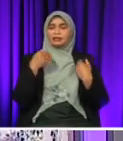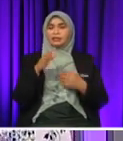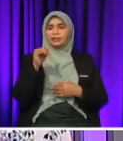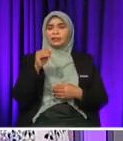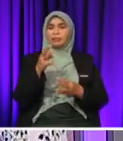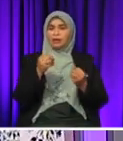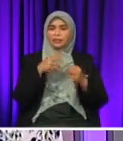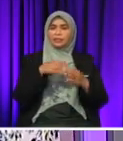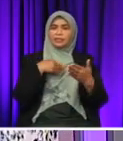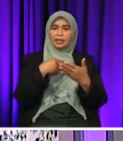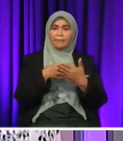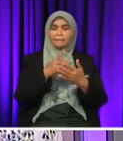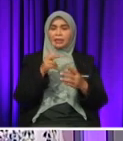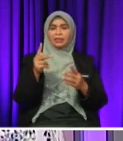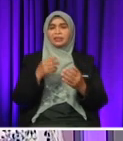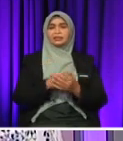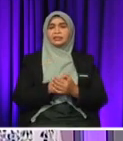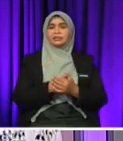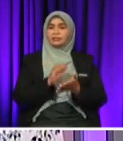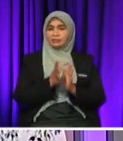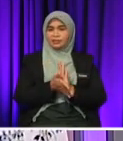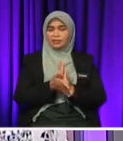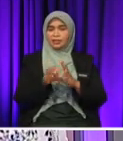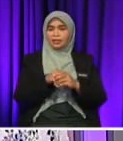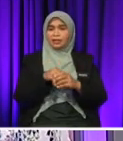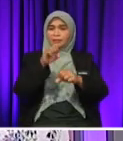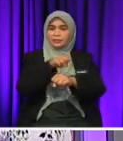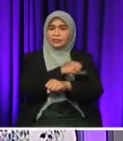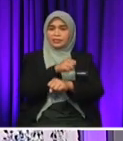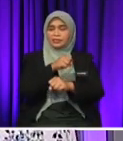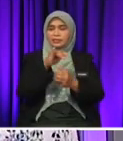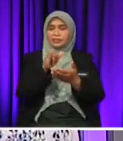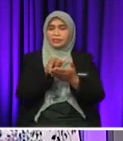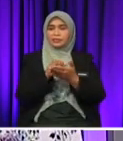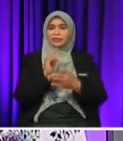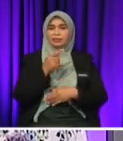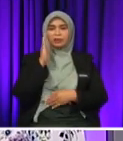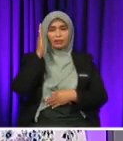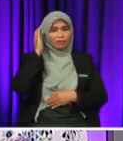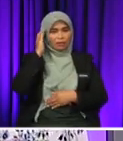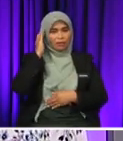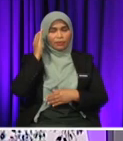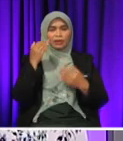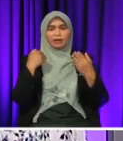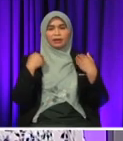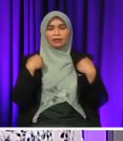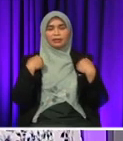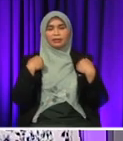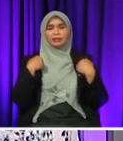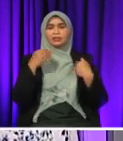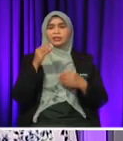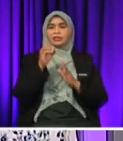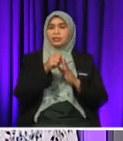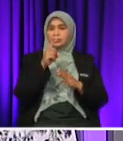pengarang dalam sajak tersebut kita akan mengenal mengetahui ada sesuatu yang ingin disampaikan